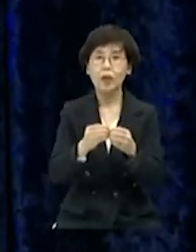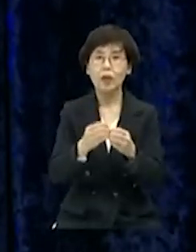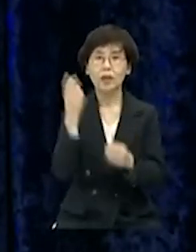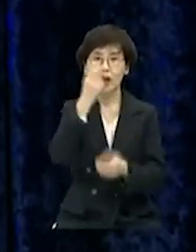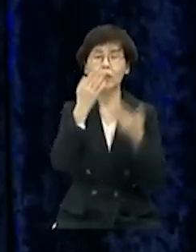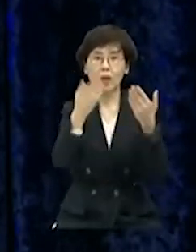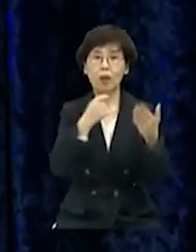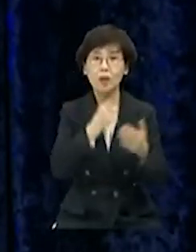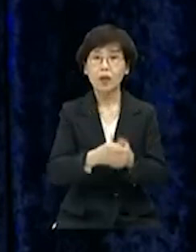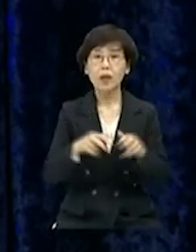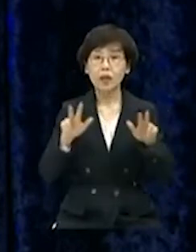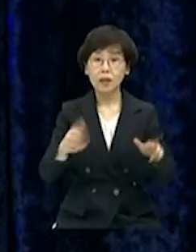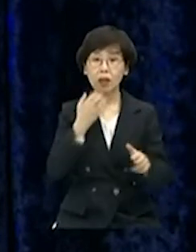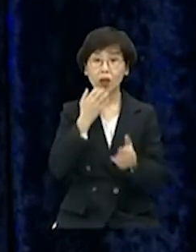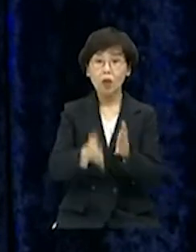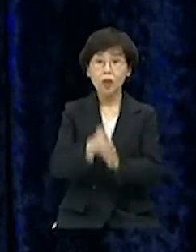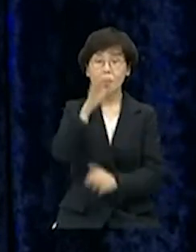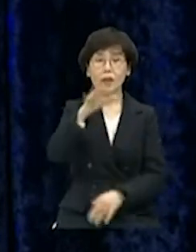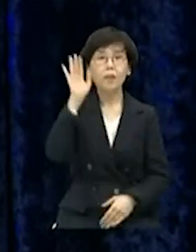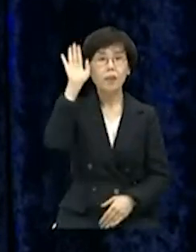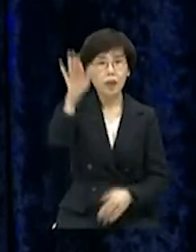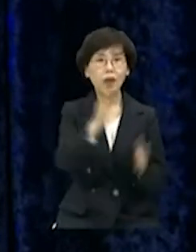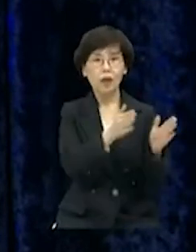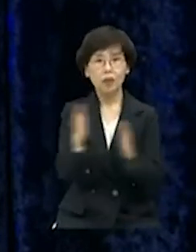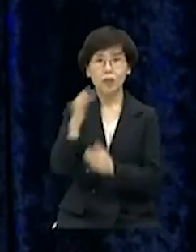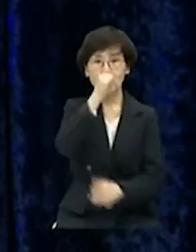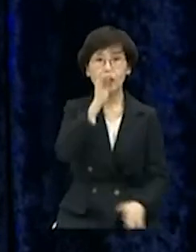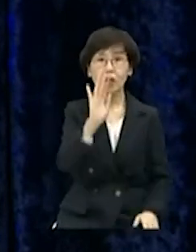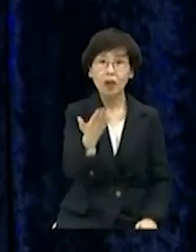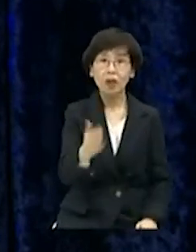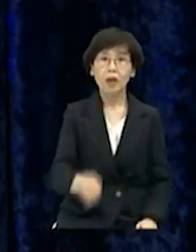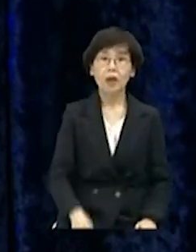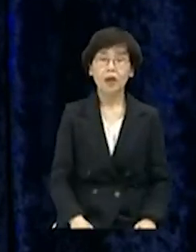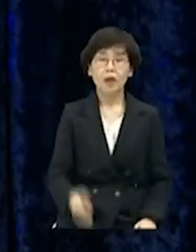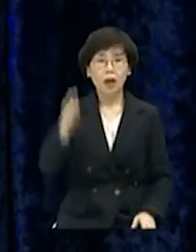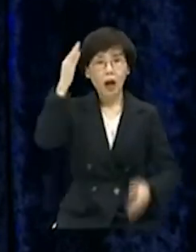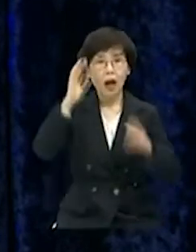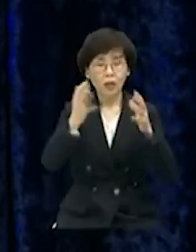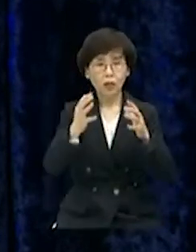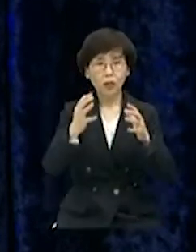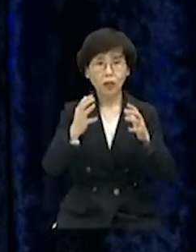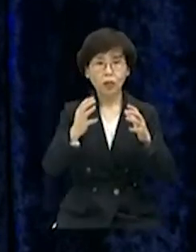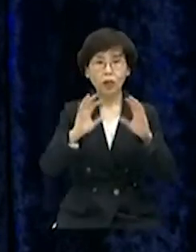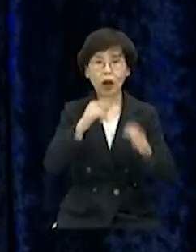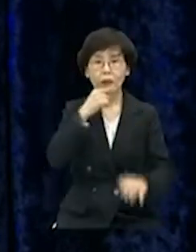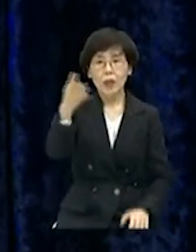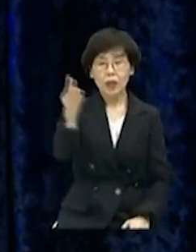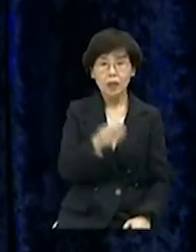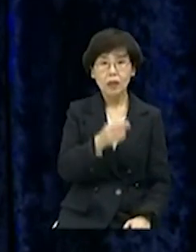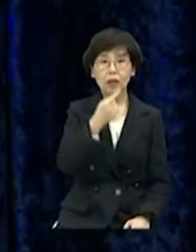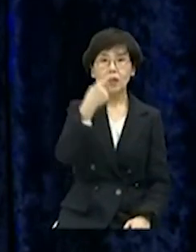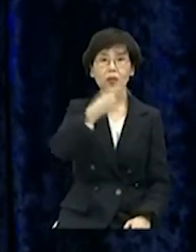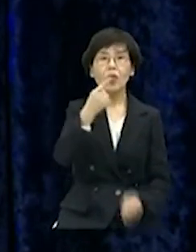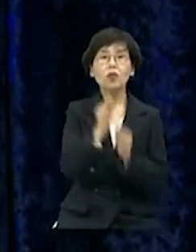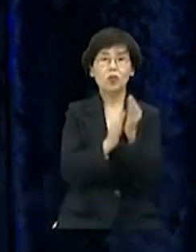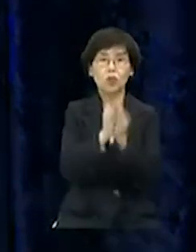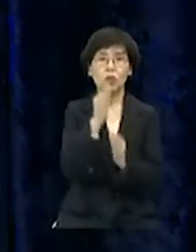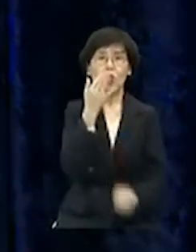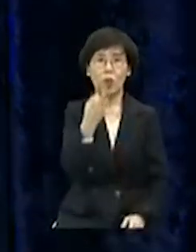하겠습니다. 이제 서울은 미래를 준비해야 합니다. 대한민국 나라빛이 천조가